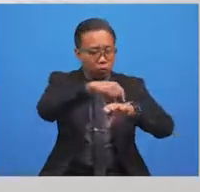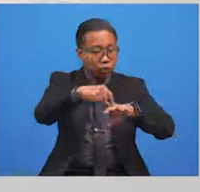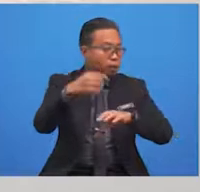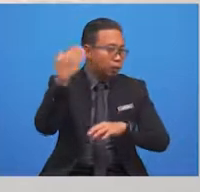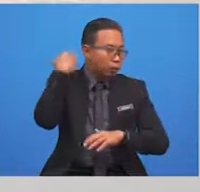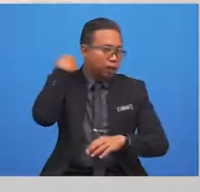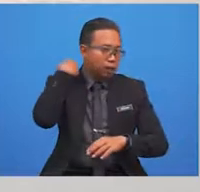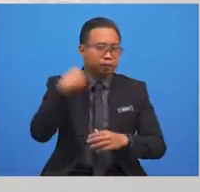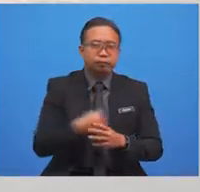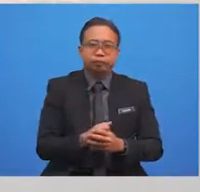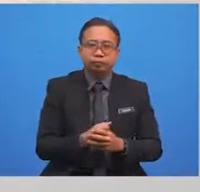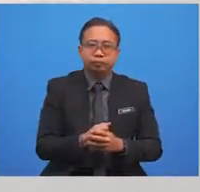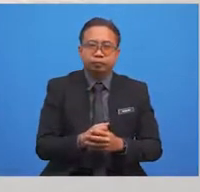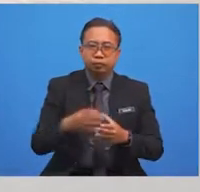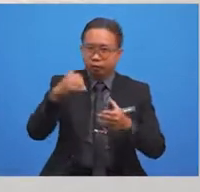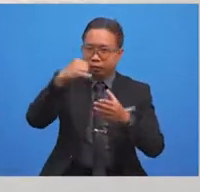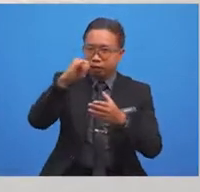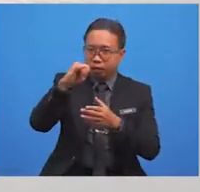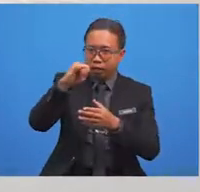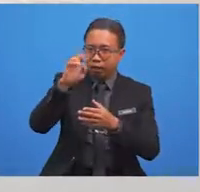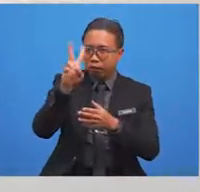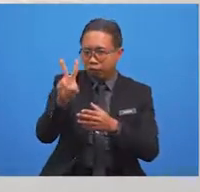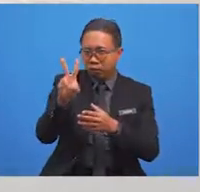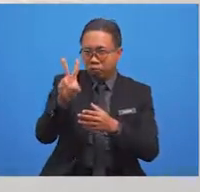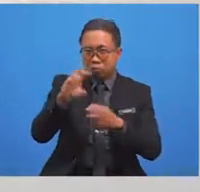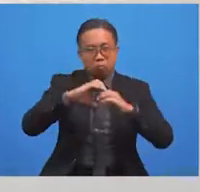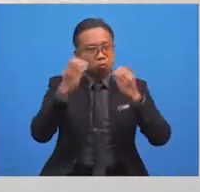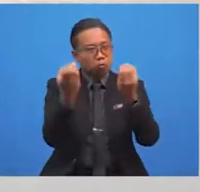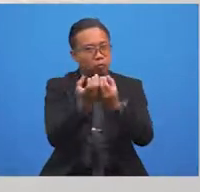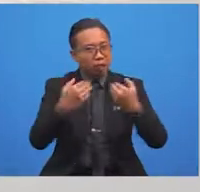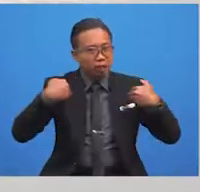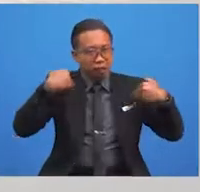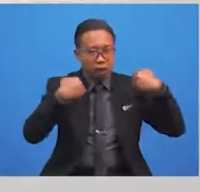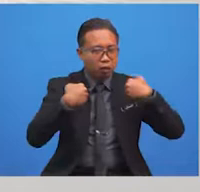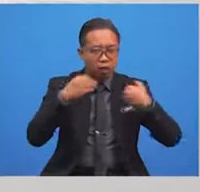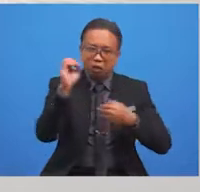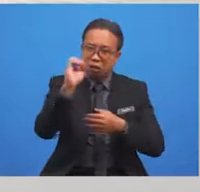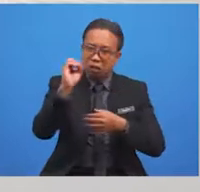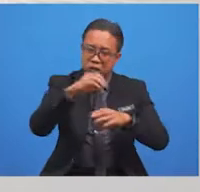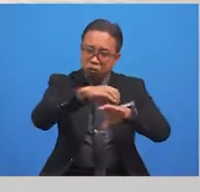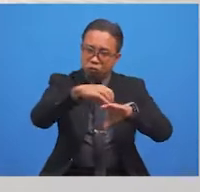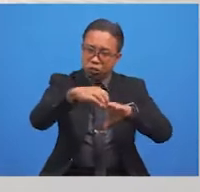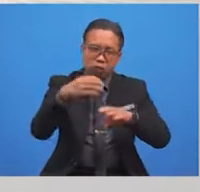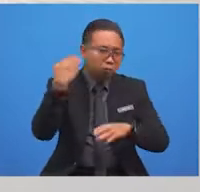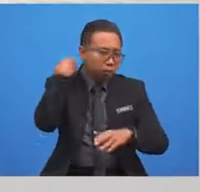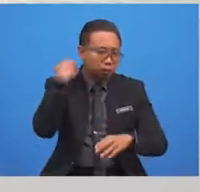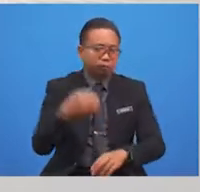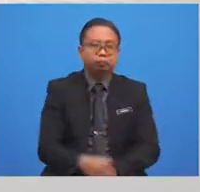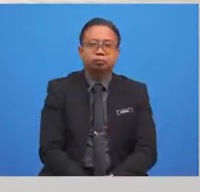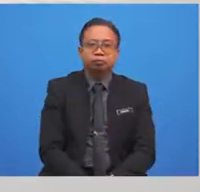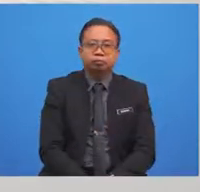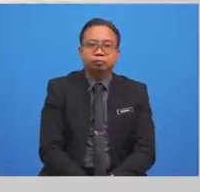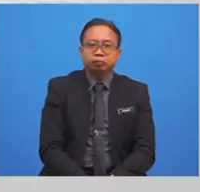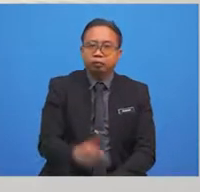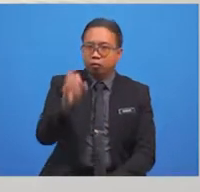belakang. Invertebrata pula, kumpulan haiwan yang tidak bertulang belakang.